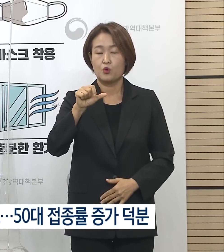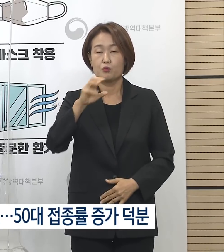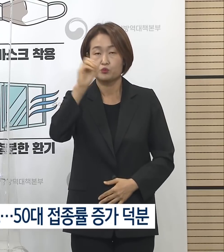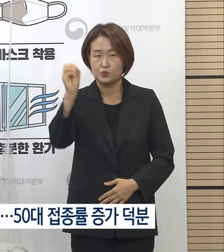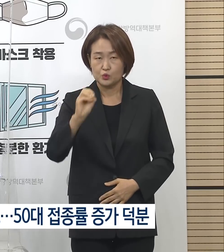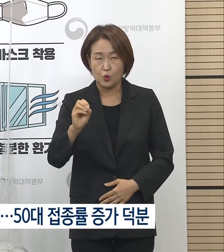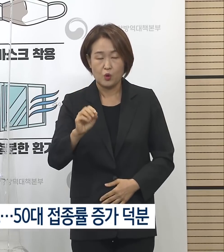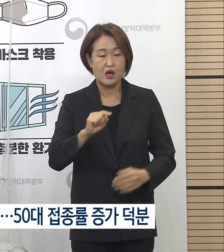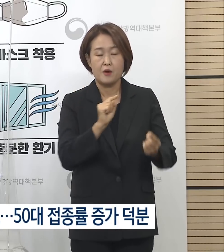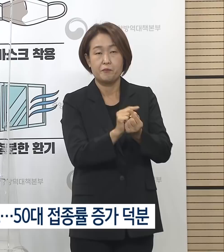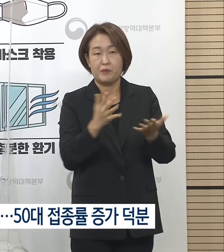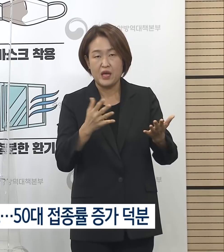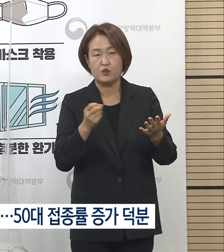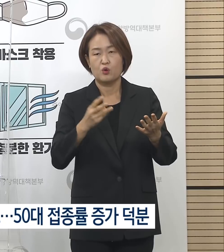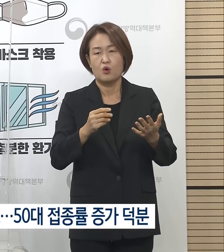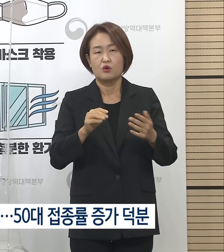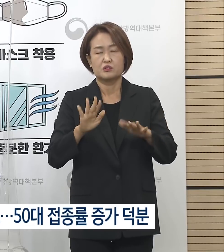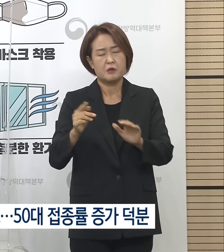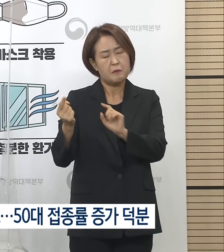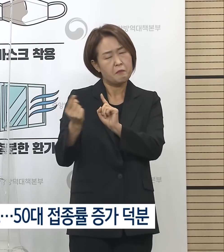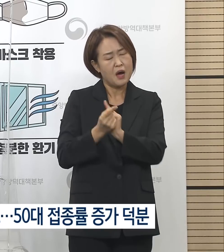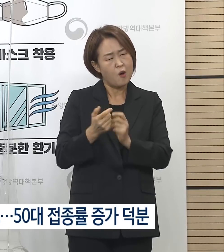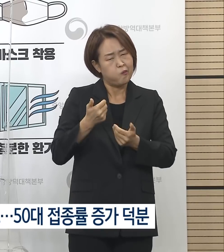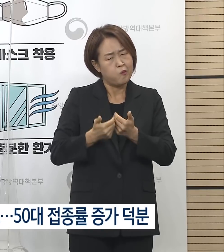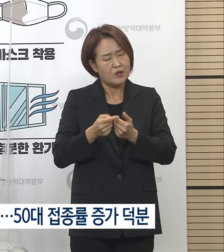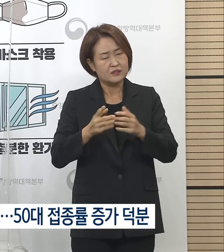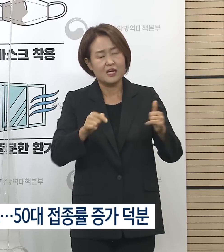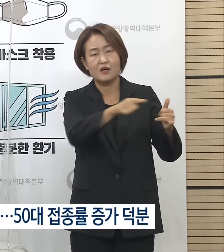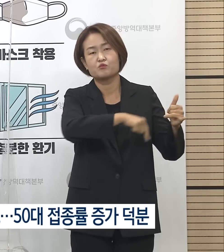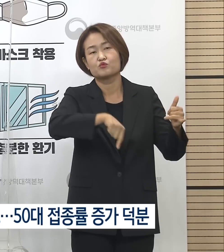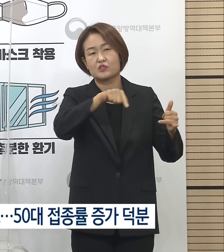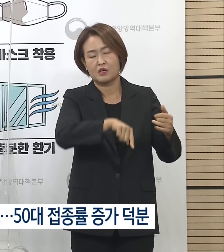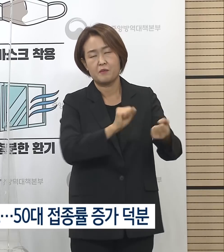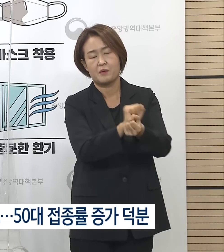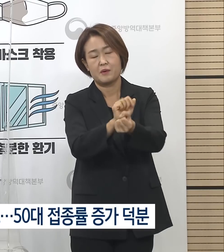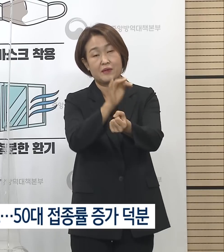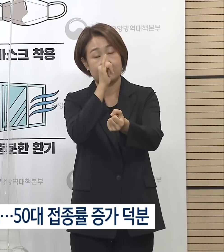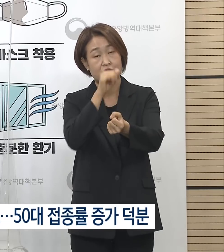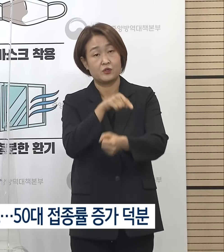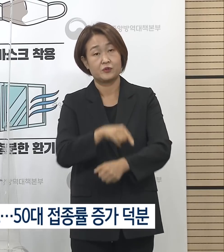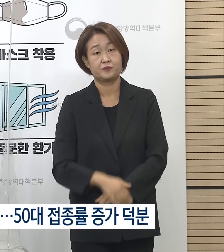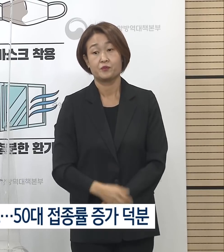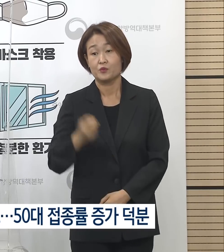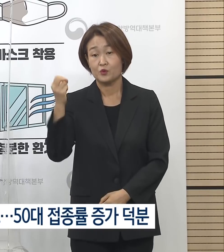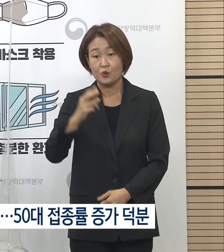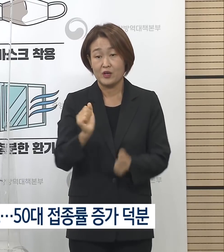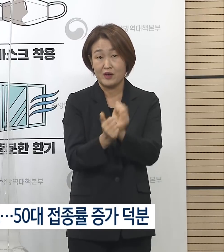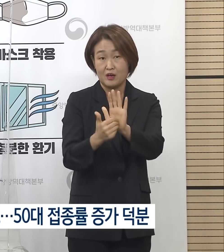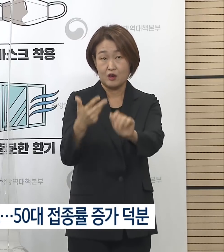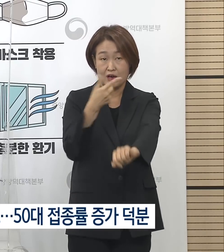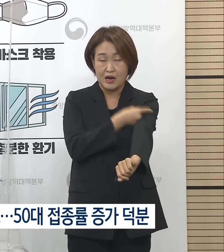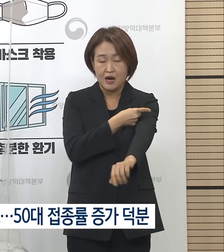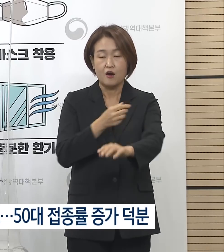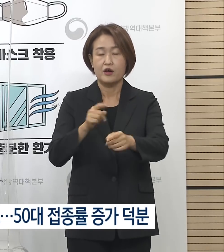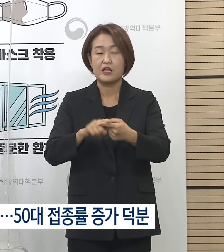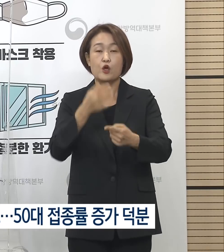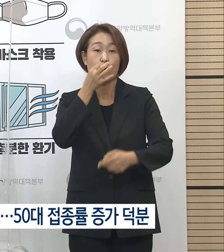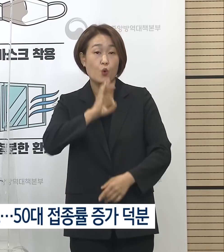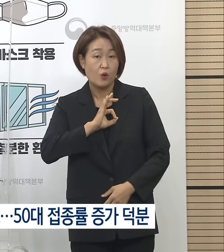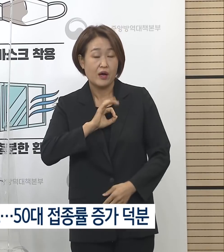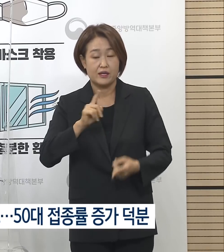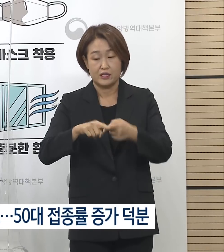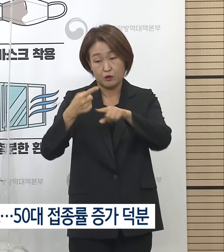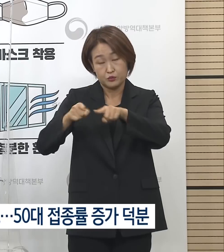85.5%가 미접종 또는 불안전 접종군에서 발생을 하였습니다. 또한 예방접종에 대한 효과를